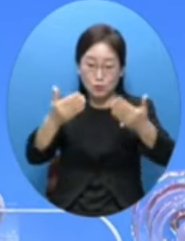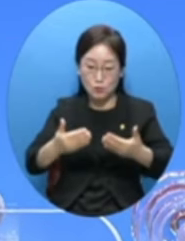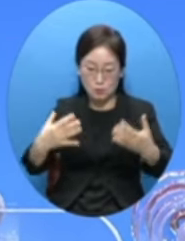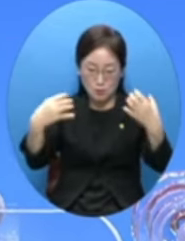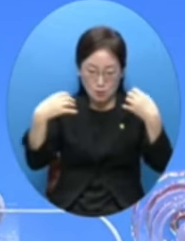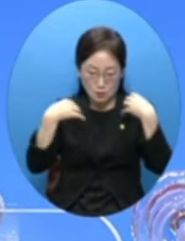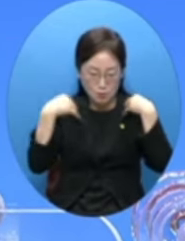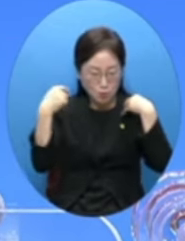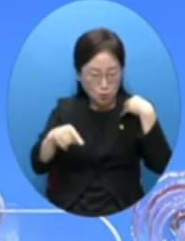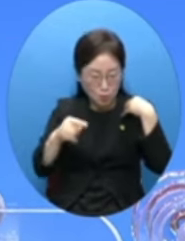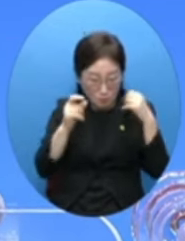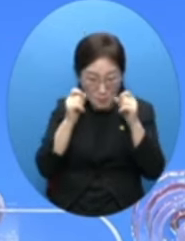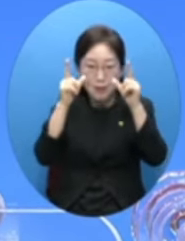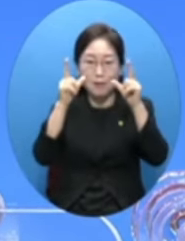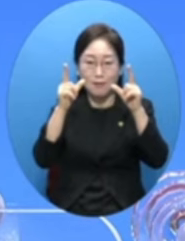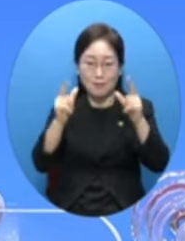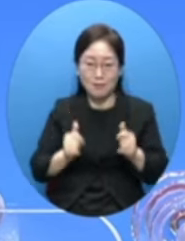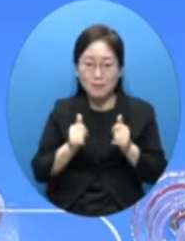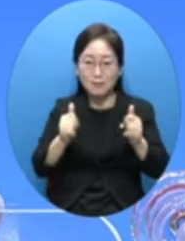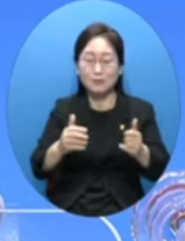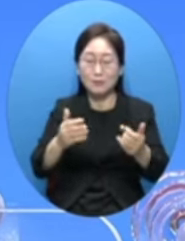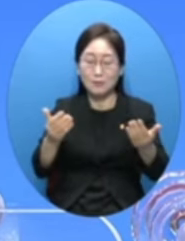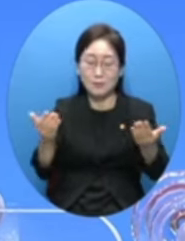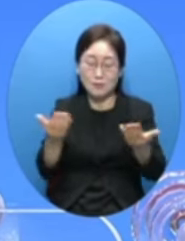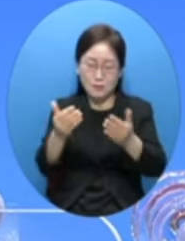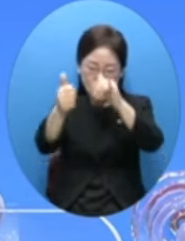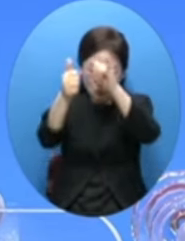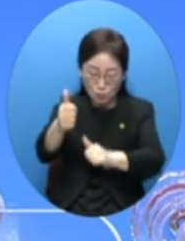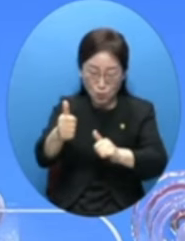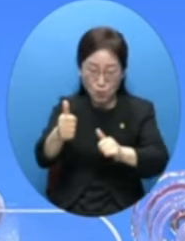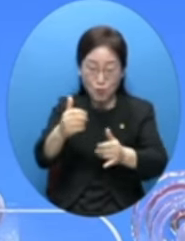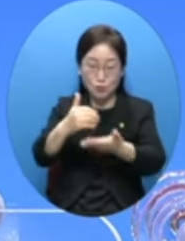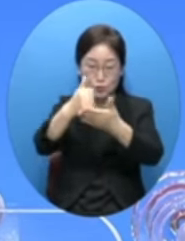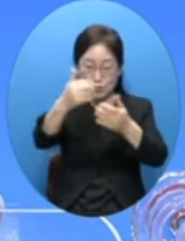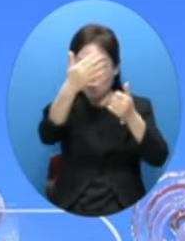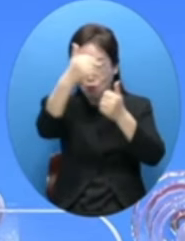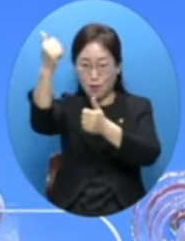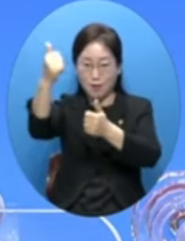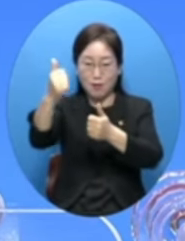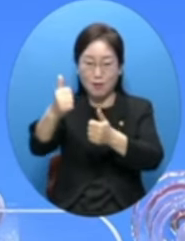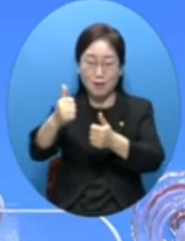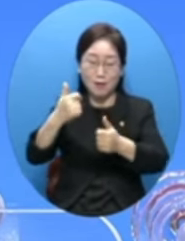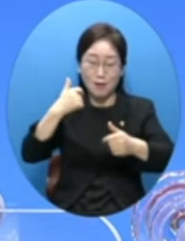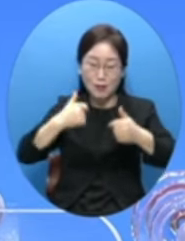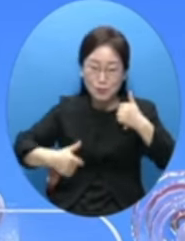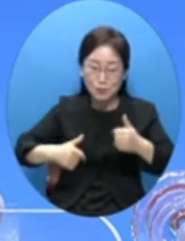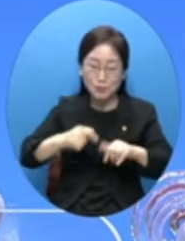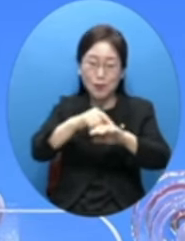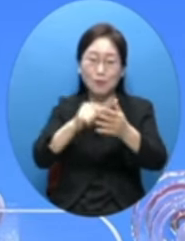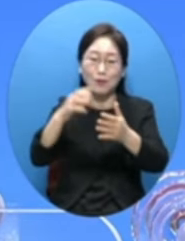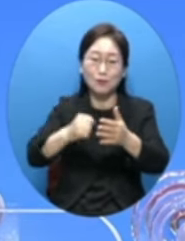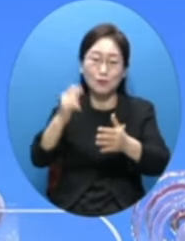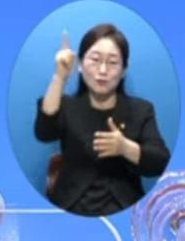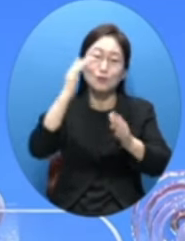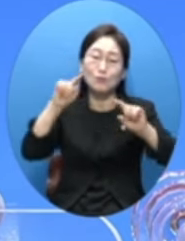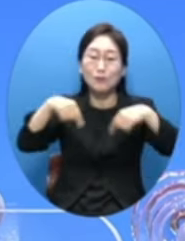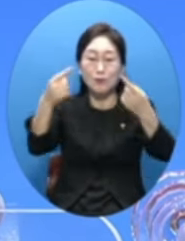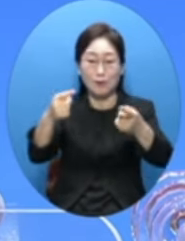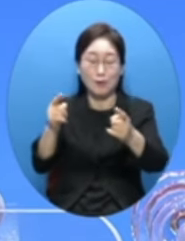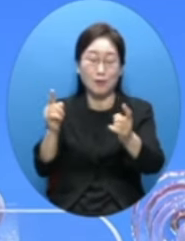알고 열심히 주님을 하다가 주님께서 오라 부르실 때 기쁨으로 주님을 맞이할 수 있는 우리 모두가 되어야 할